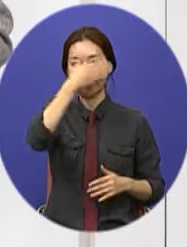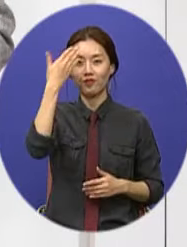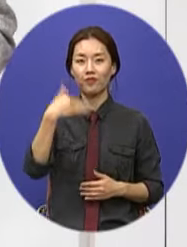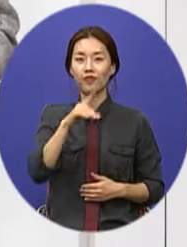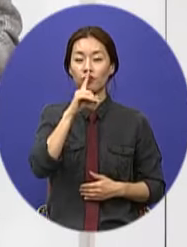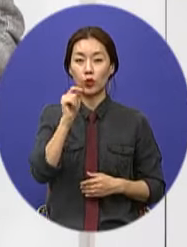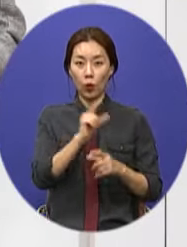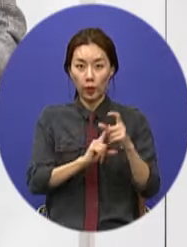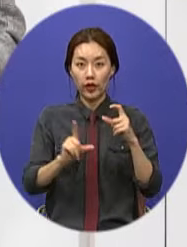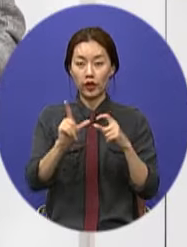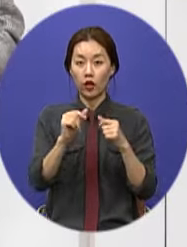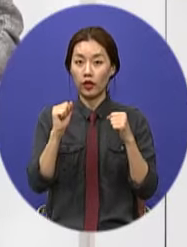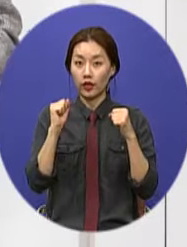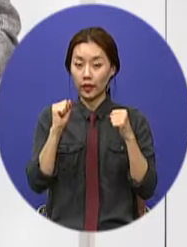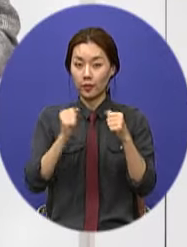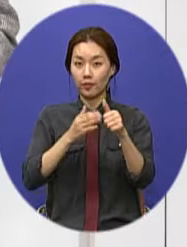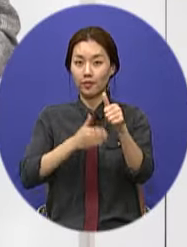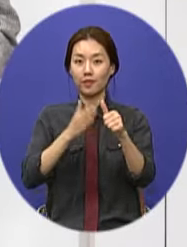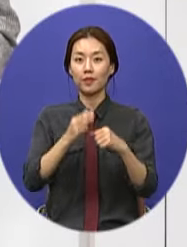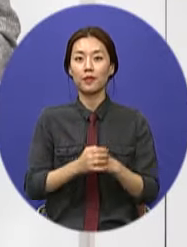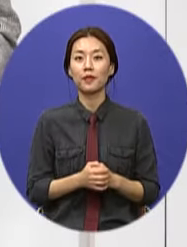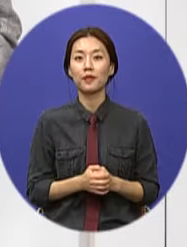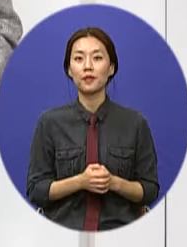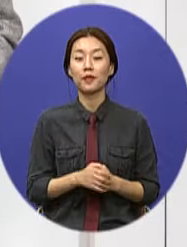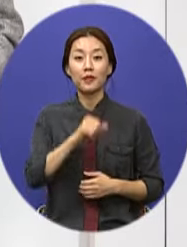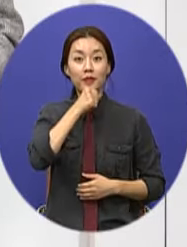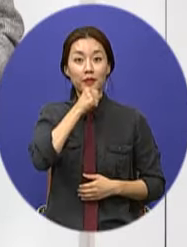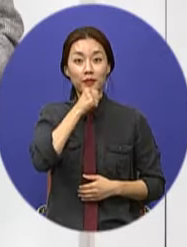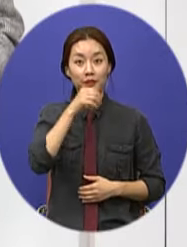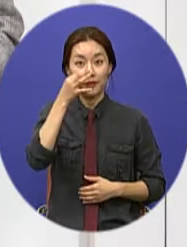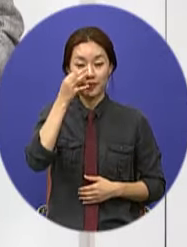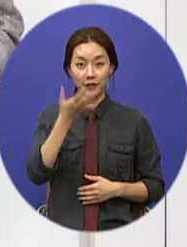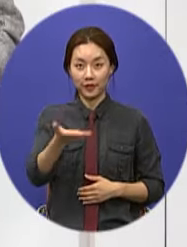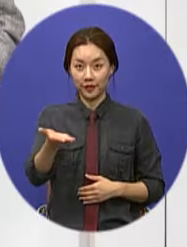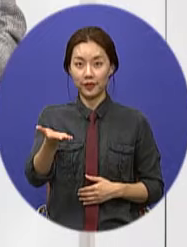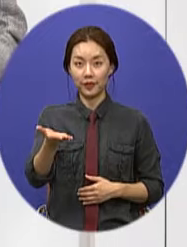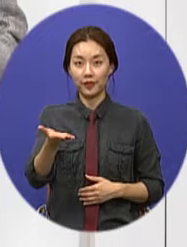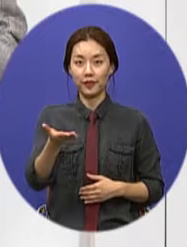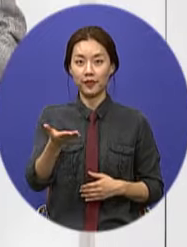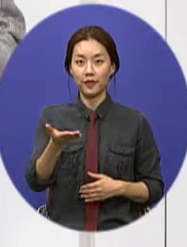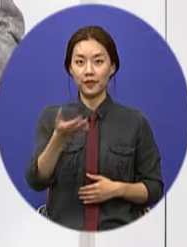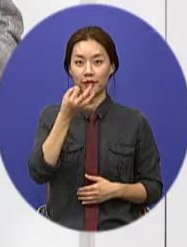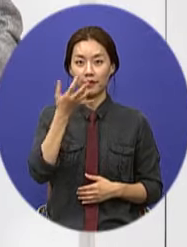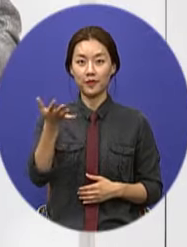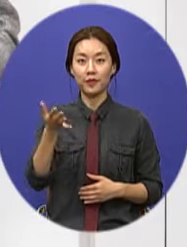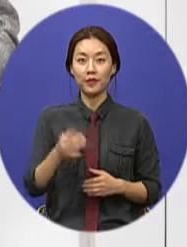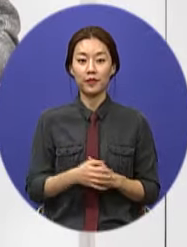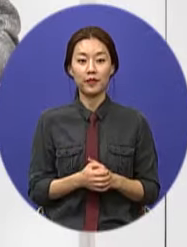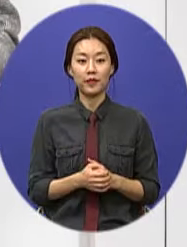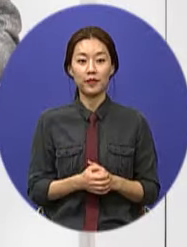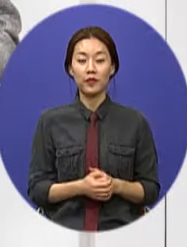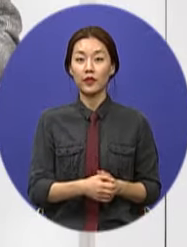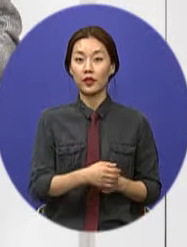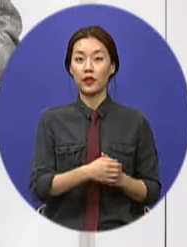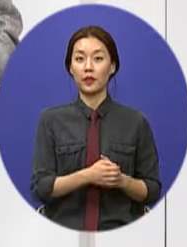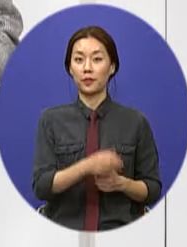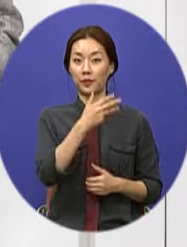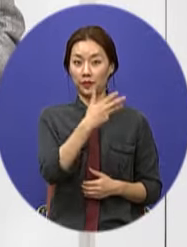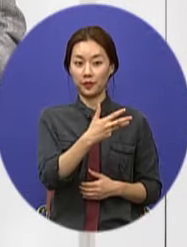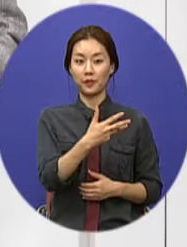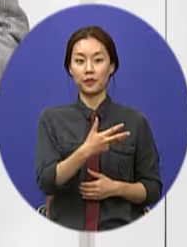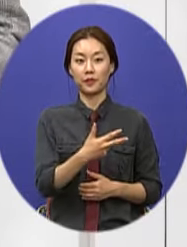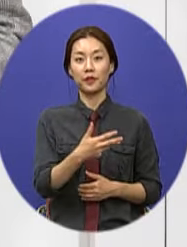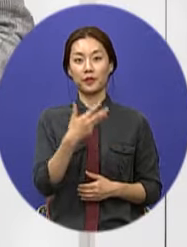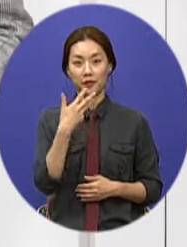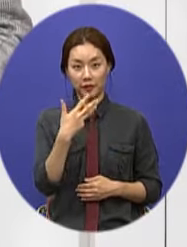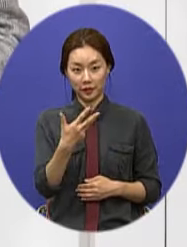더 힘을 내시기를 저희는 바라겠고요. 네. 자 점수 볼까요? 네. 자 점수 보여주세요. 음정